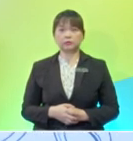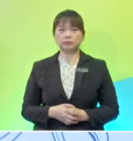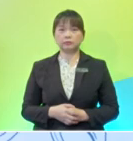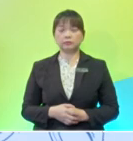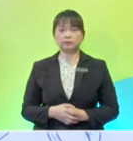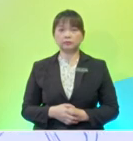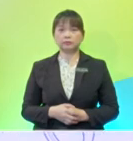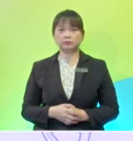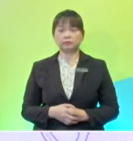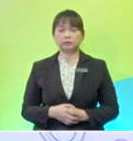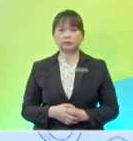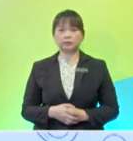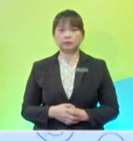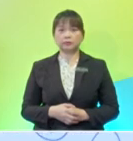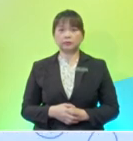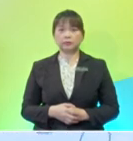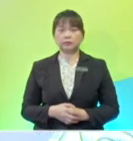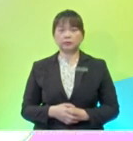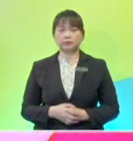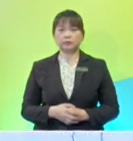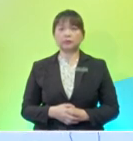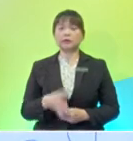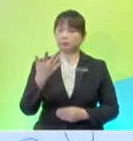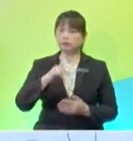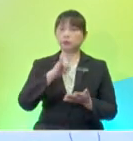kita buat kita boleh tulis